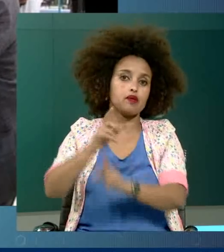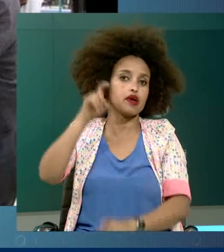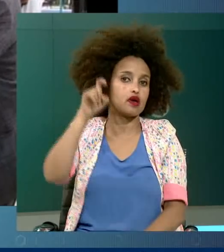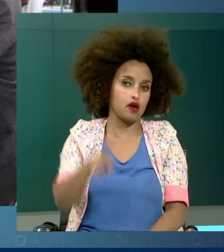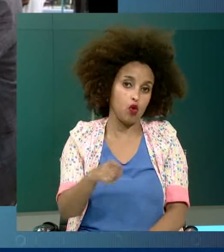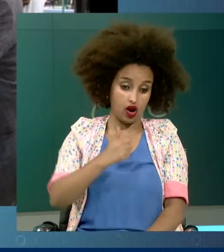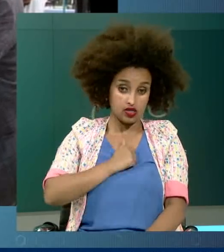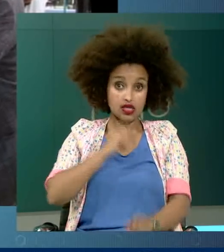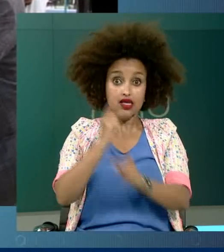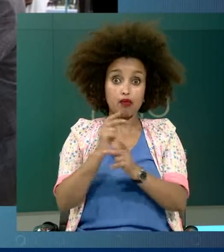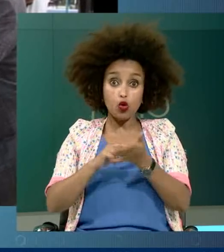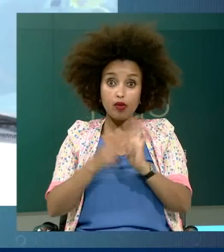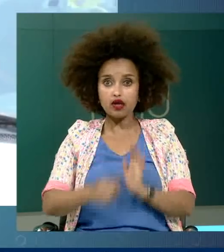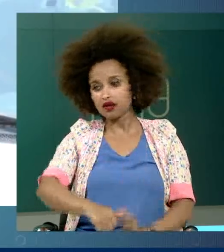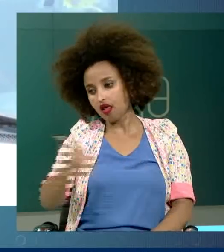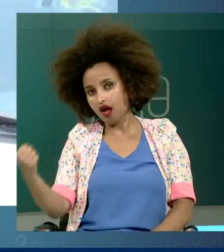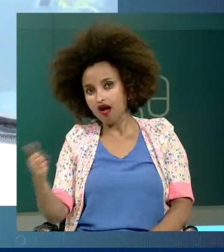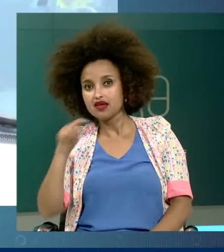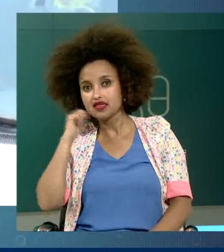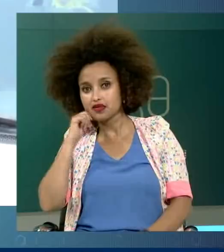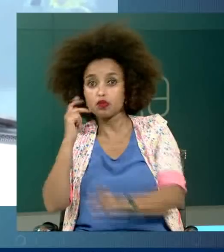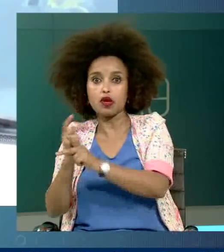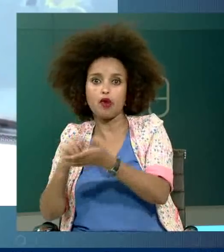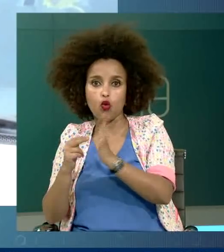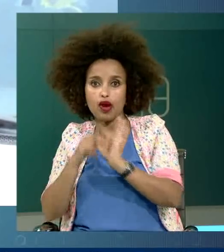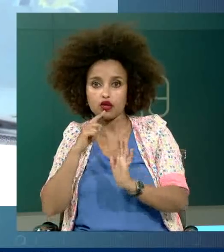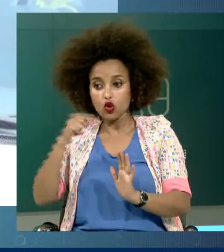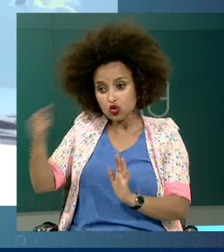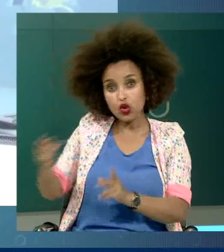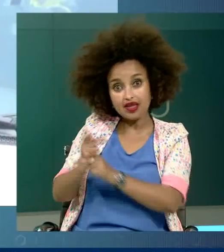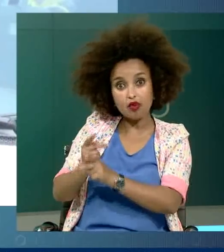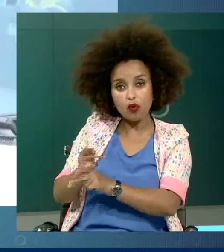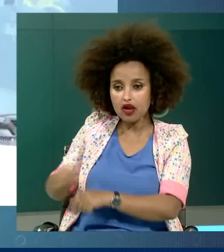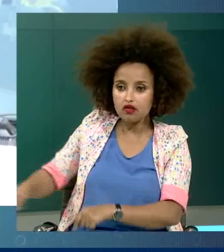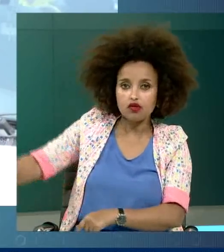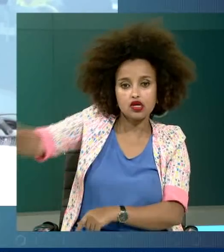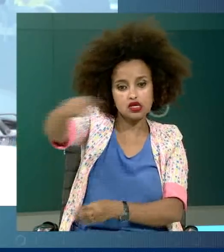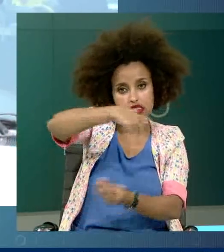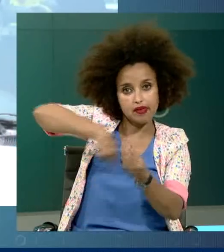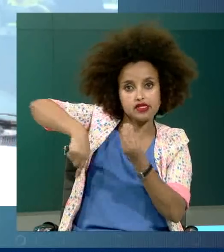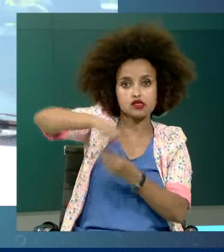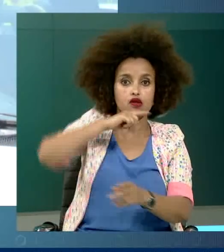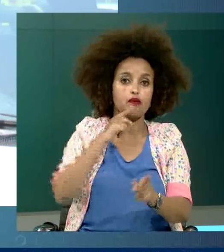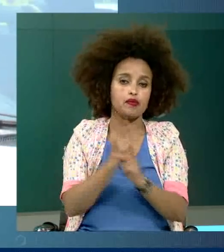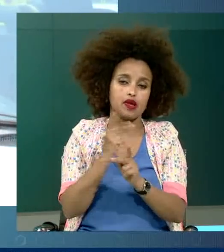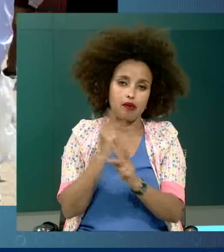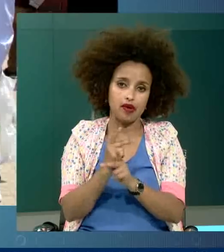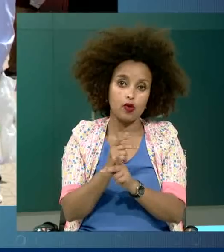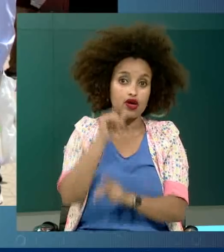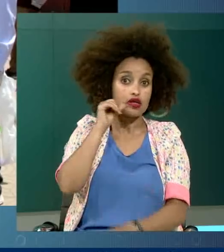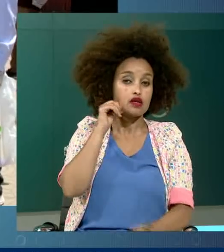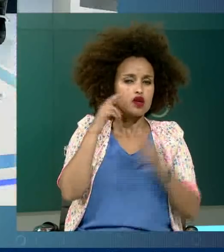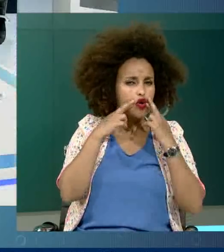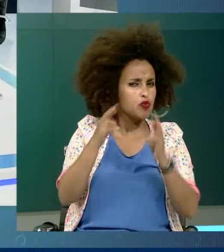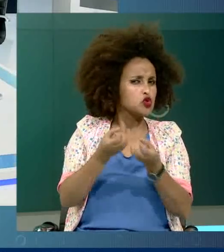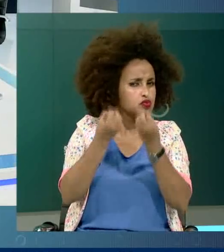ራሴን ጠበቅኩ ማለት ትዝብትን ጠበቅኳት ማለት ነው። ትዝብትን ጠበቅኩ ማለት ብስራትን ጠበቅኩ ማለት ነው። እና ብዙ ነው ጉዳዩ። የትናንትናው ሪፖርት የሚነግረን ብዙ ነገር አለ